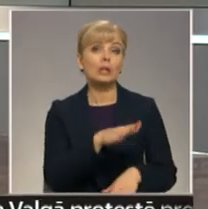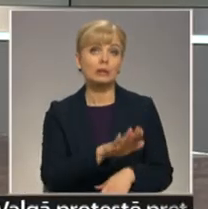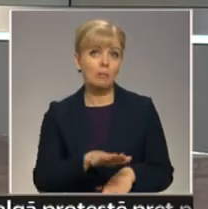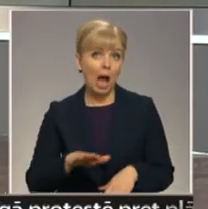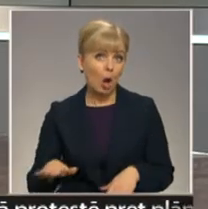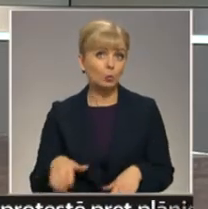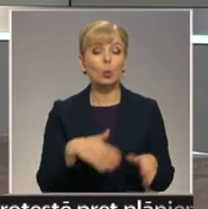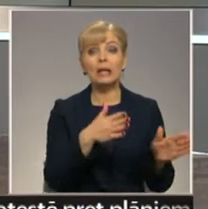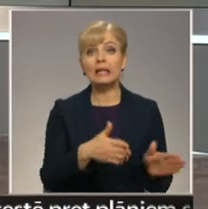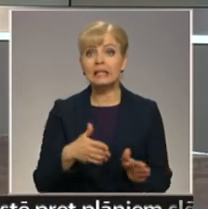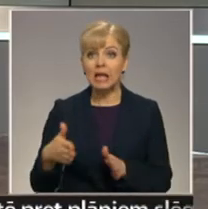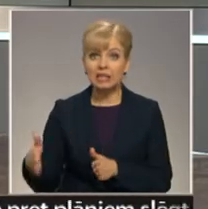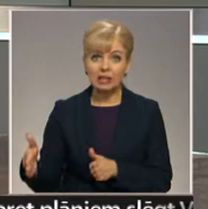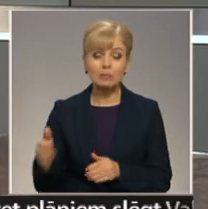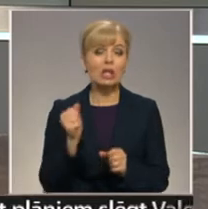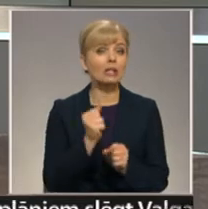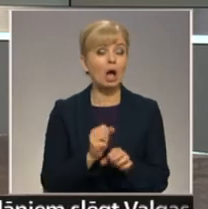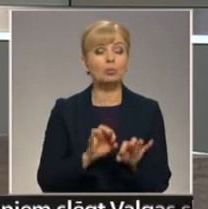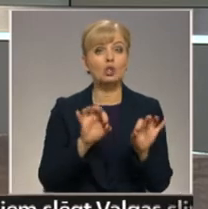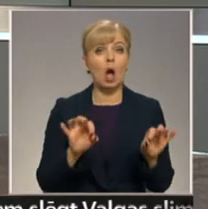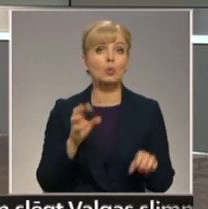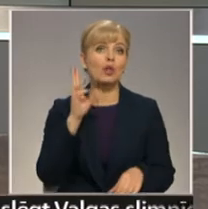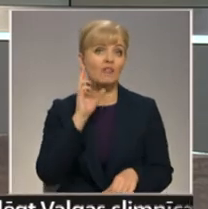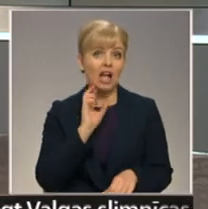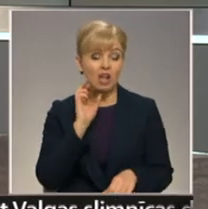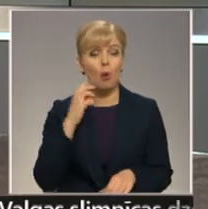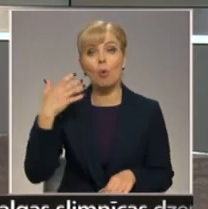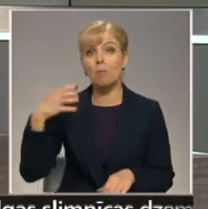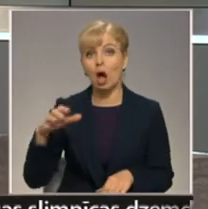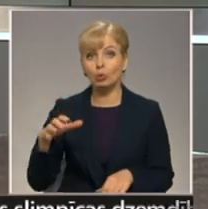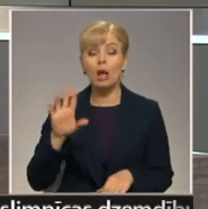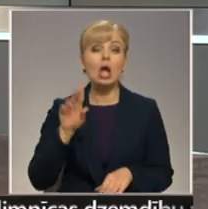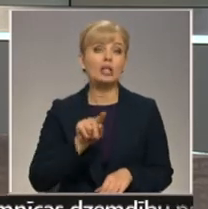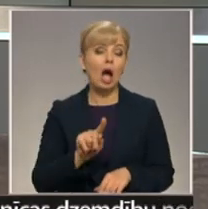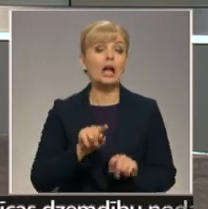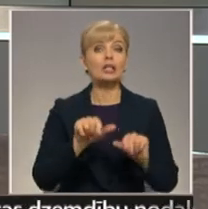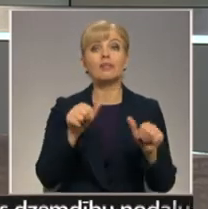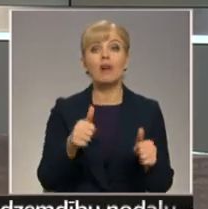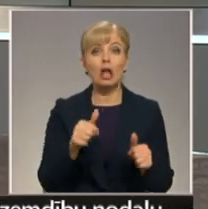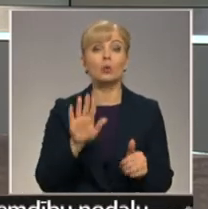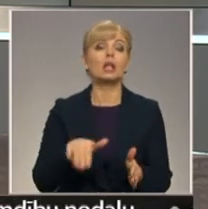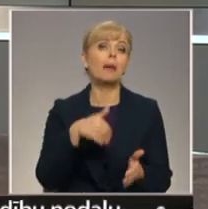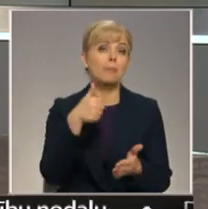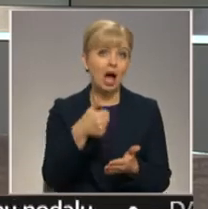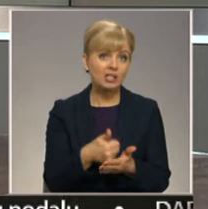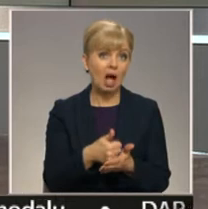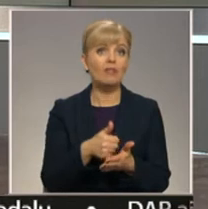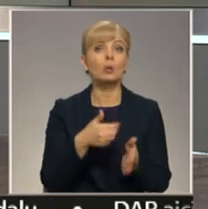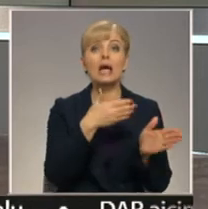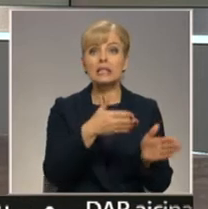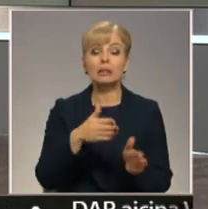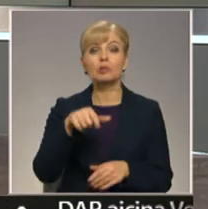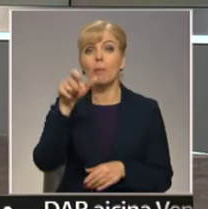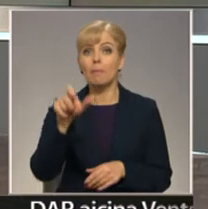Šodien bērnu kliniskajā universitātes slimnīcā darbu sākusi vecāku padome. Tā veidot, lai pārstāvētu slimnīcas pacientu un